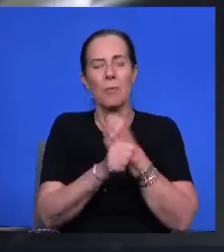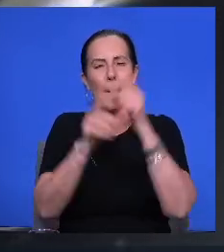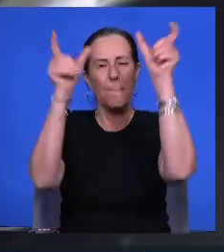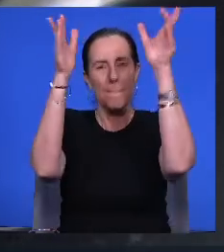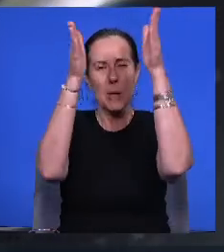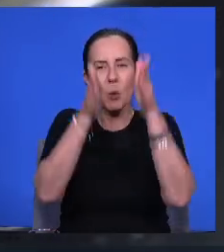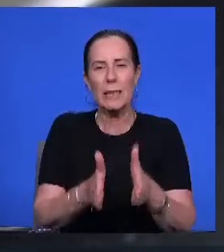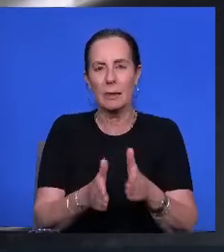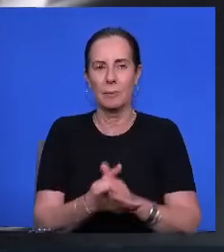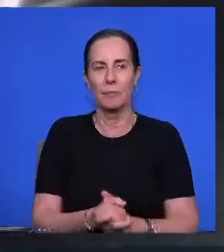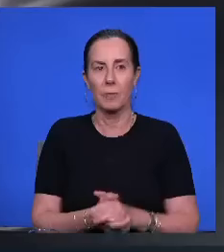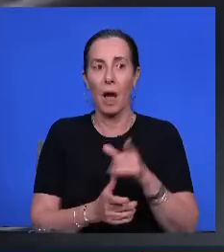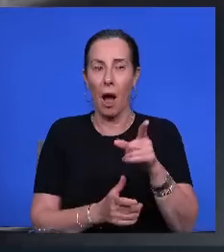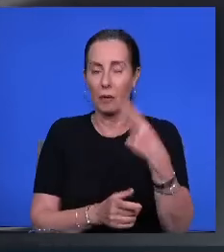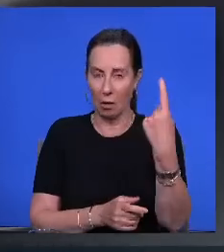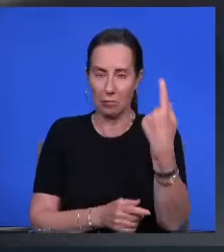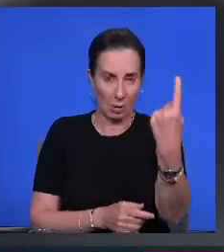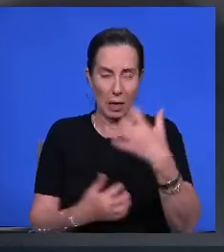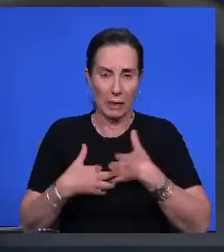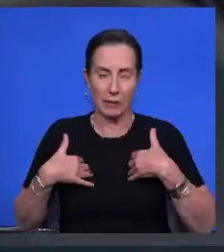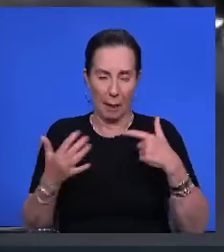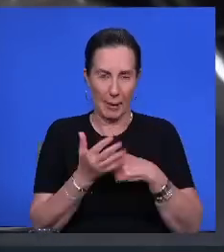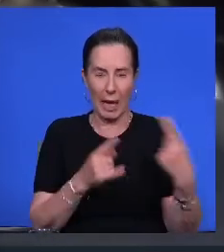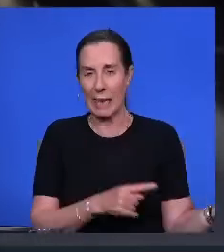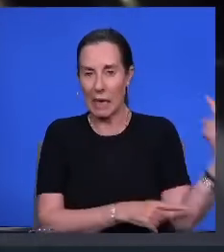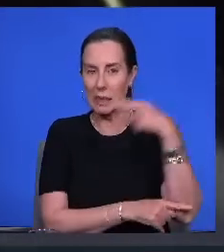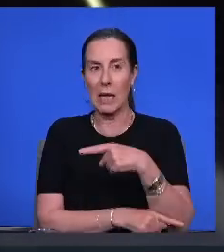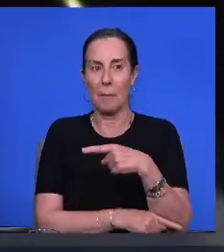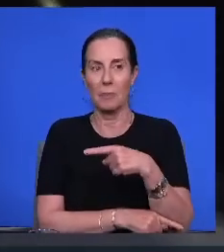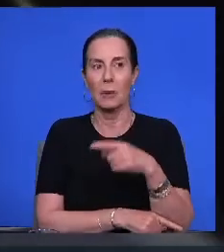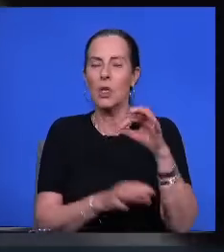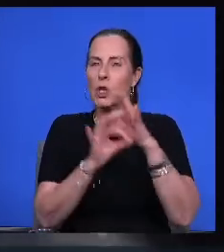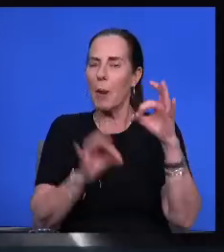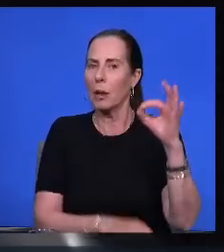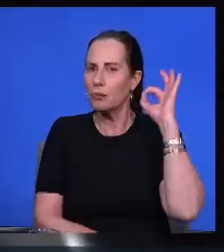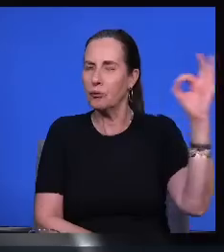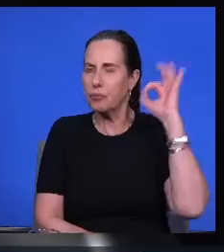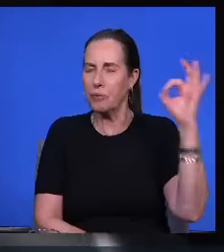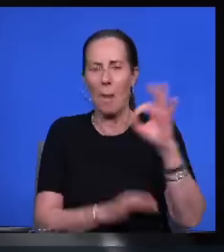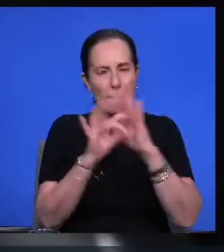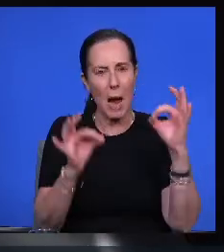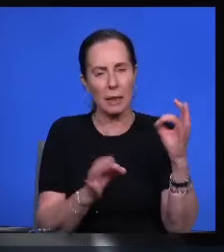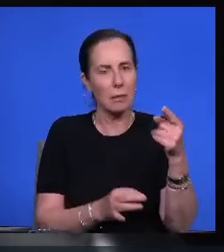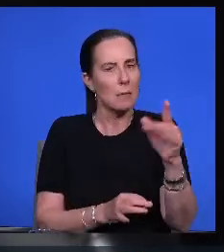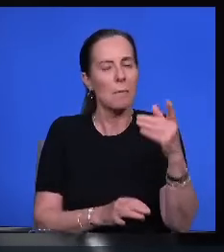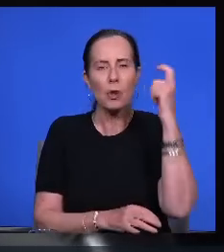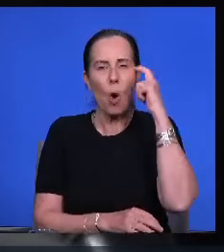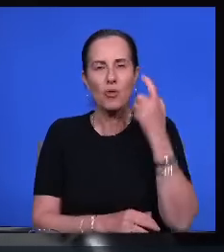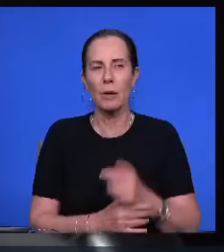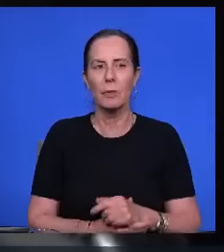ואתה בתור אחד שפעם נפגע מקסם, כשמתחיל סבב כזה ומתחילות הזקות, מה עובר בראש?